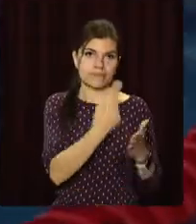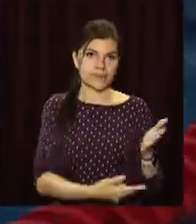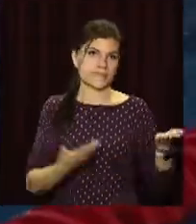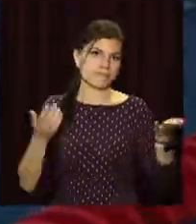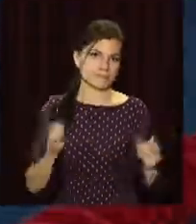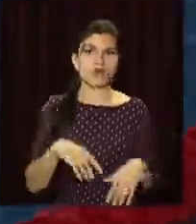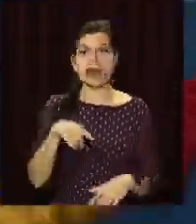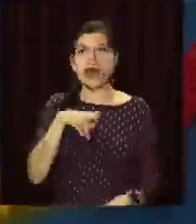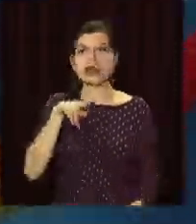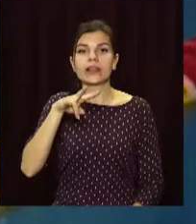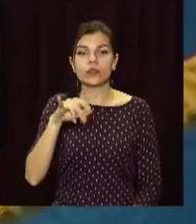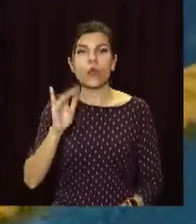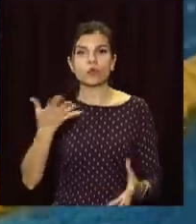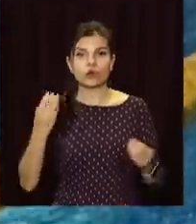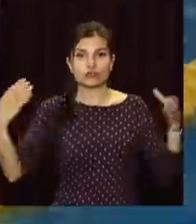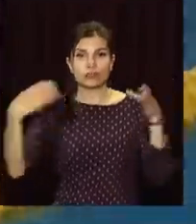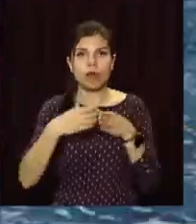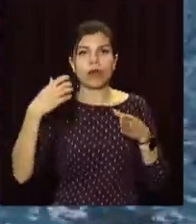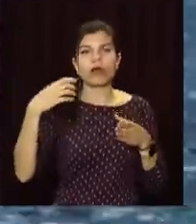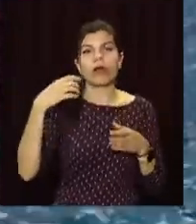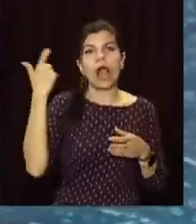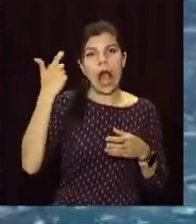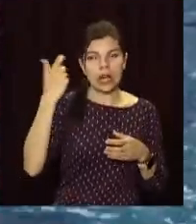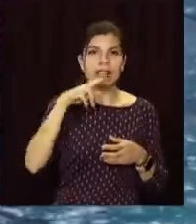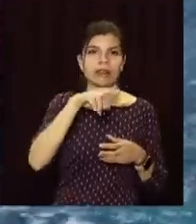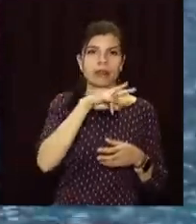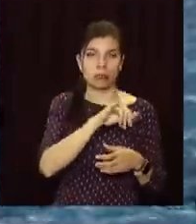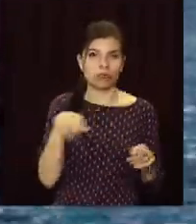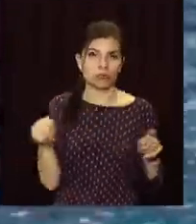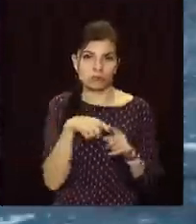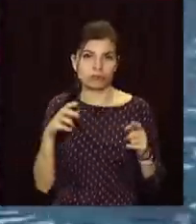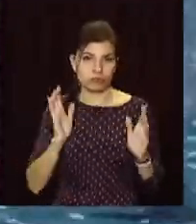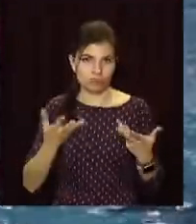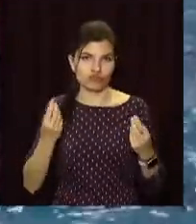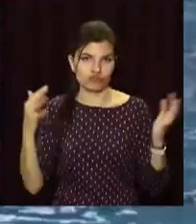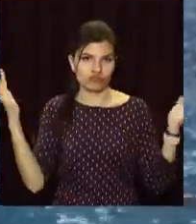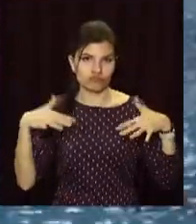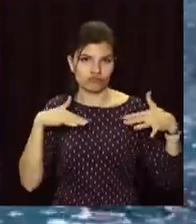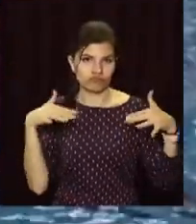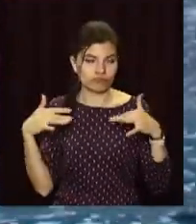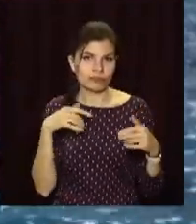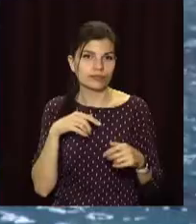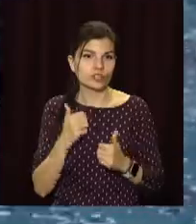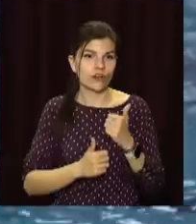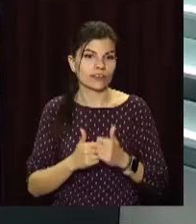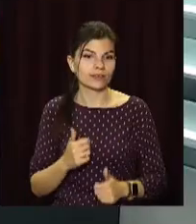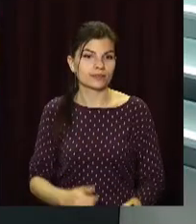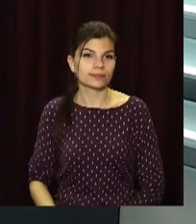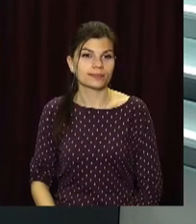команда ДНО зіграє з представниками Харкова. В'ячеслав Куліш, Володимир Туркулець, Open News, телеканал